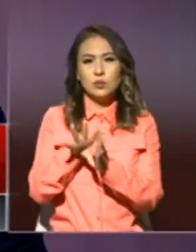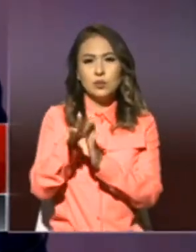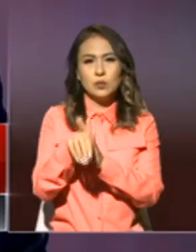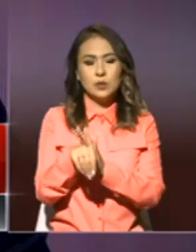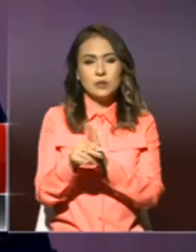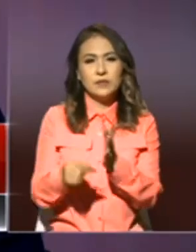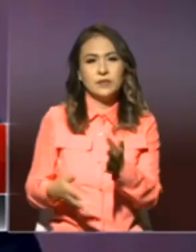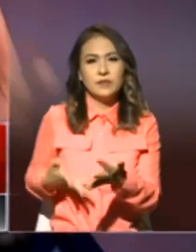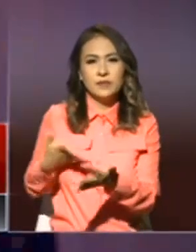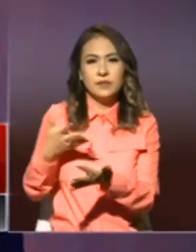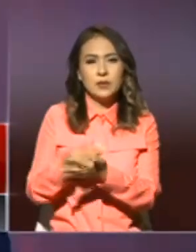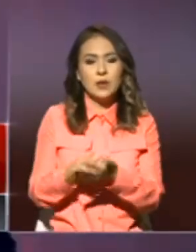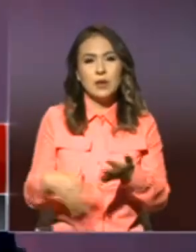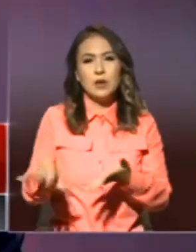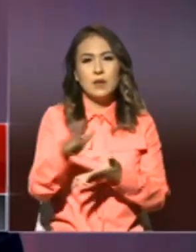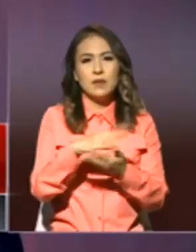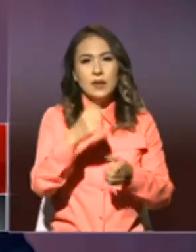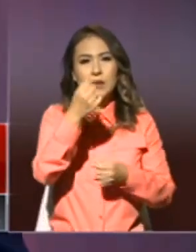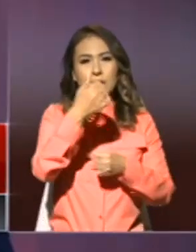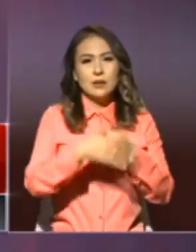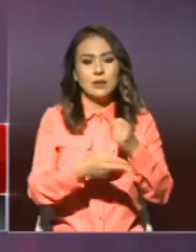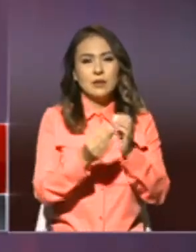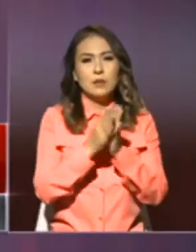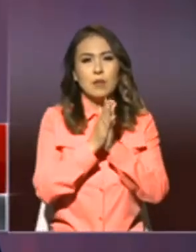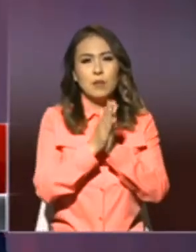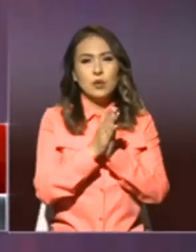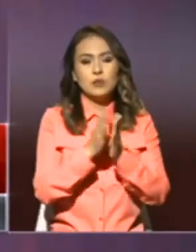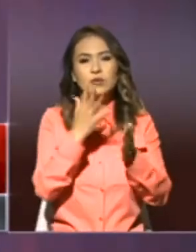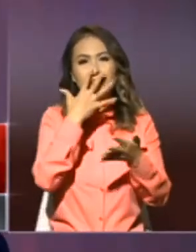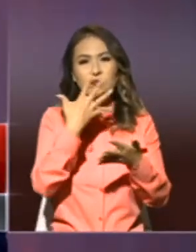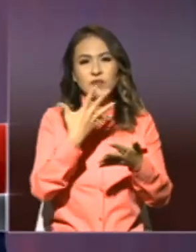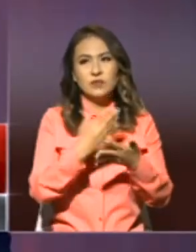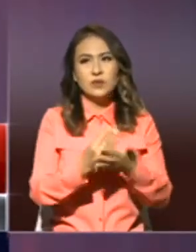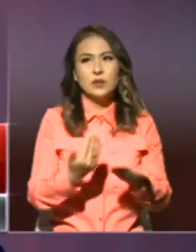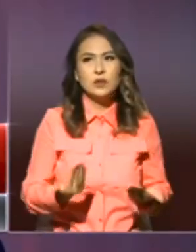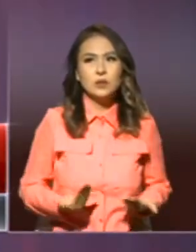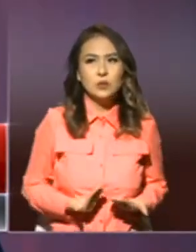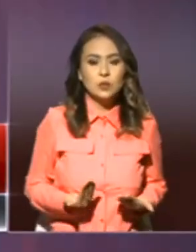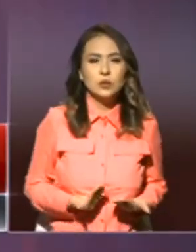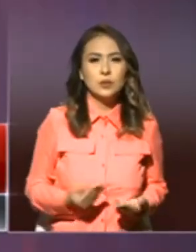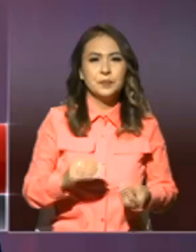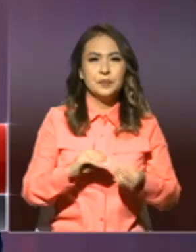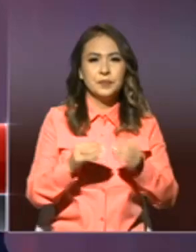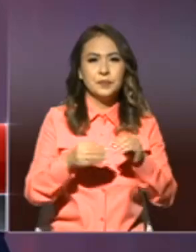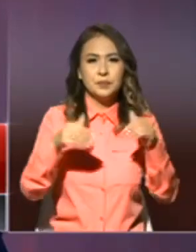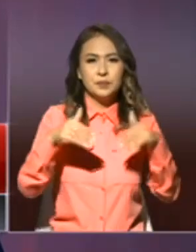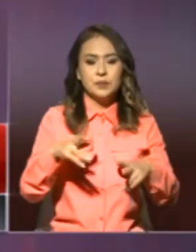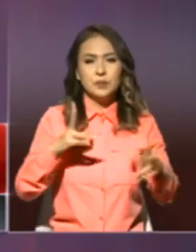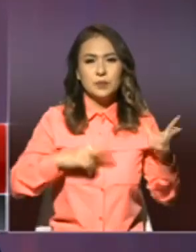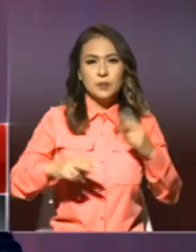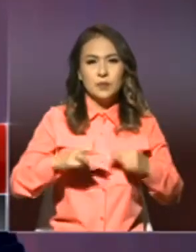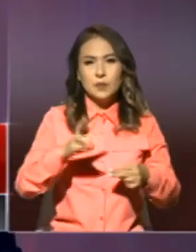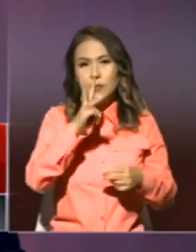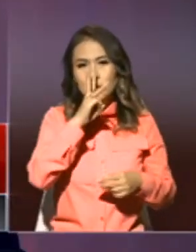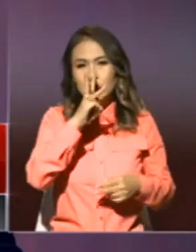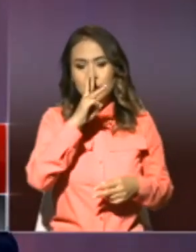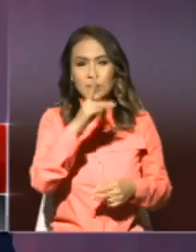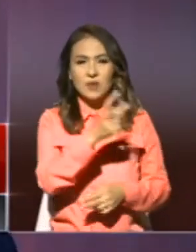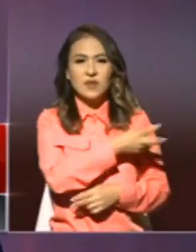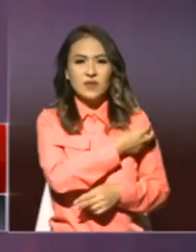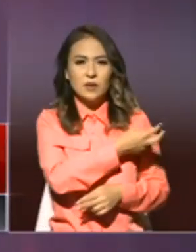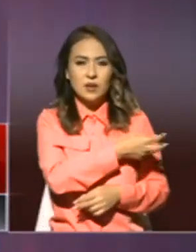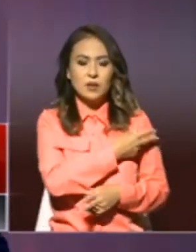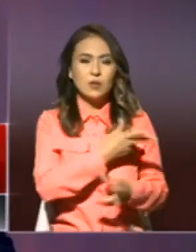ақша береді. Қалған облысым бар, орталықтан ақша сұрап отқан. Өздерінің әлеуметтік экономикалық мәселесін шешу үшін мұғалімдерінің айлығы, дәрігерлерінің